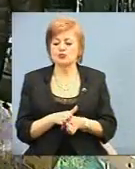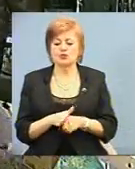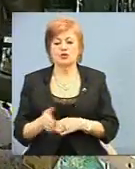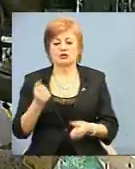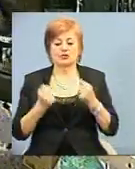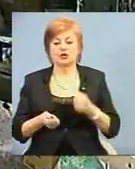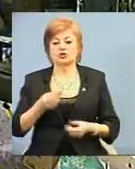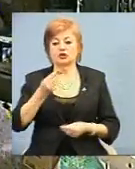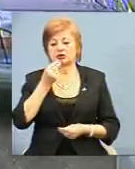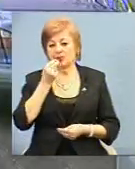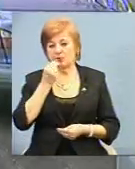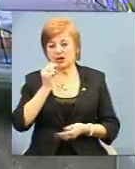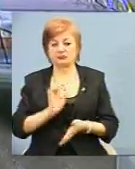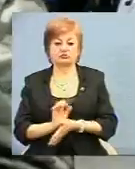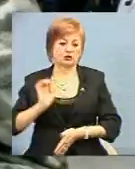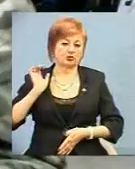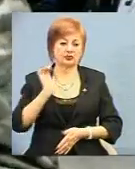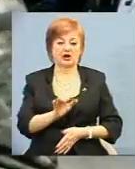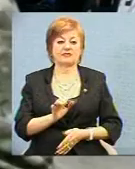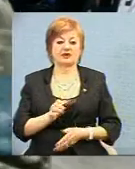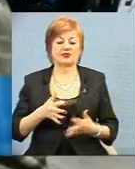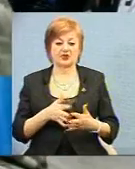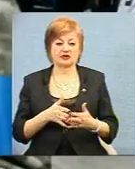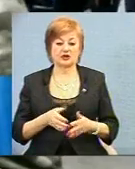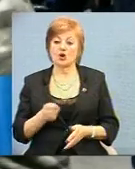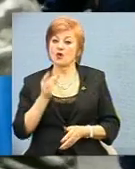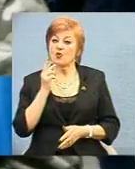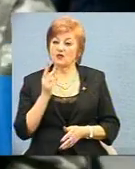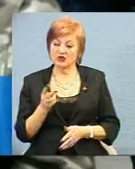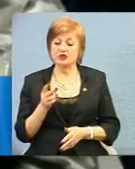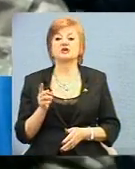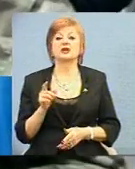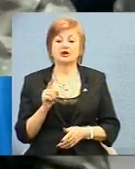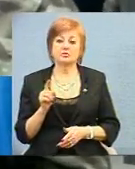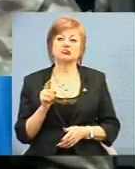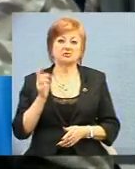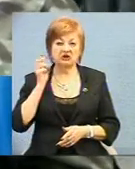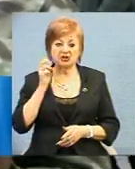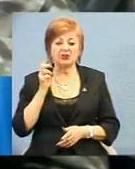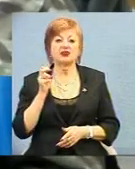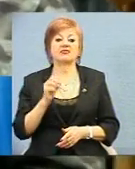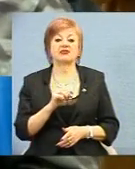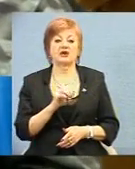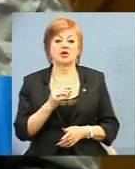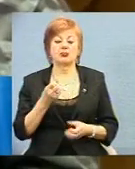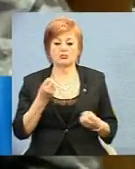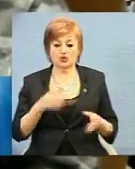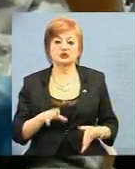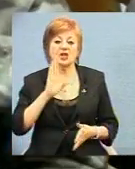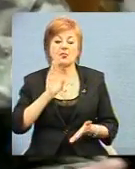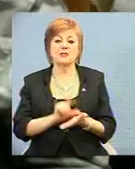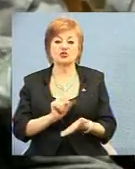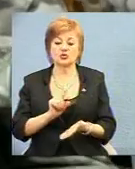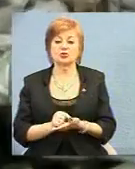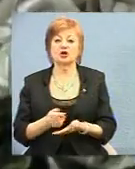продуктів відправились на передову. Побачили, як в Києві пенсіонерка пішла на ринок і просто збирала хлопцям продукти на фронт. Вона